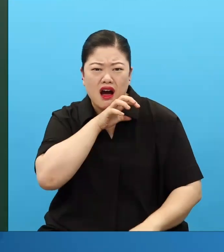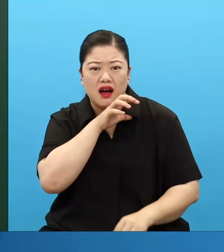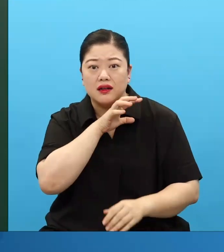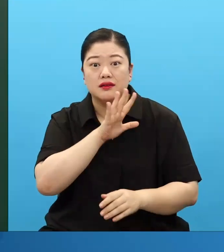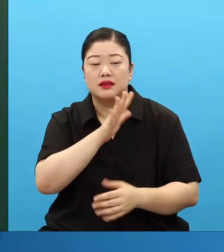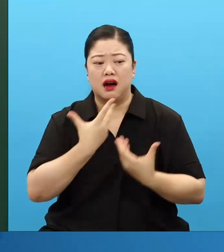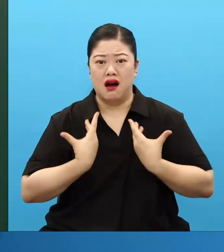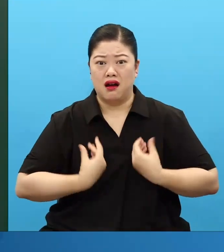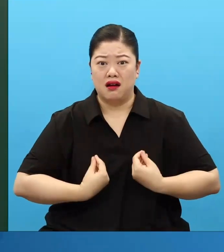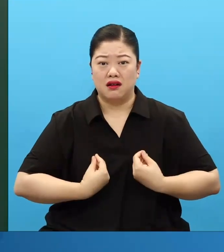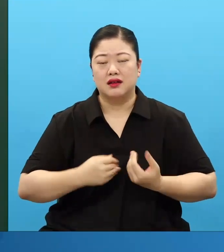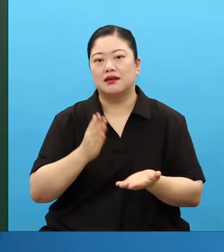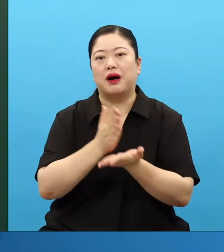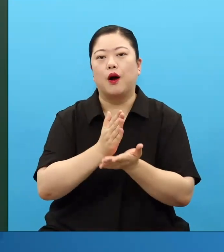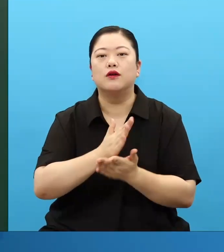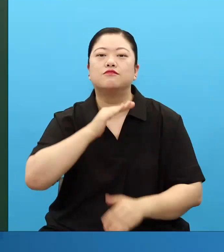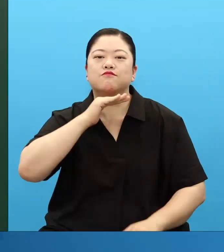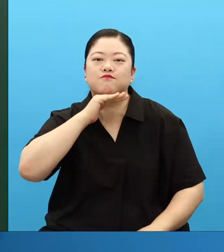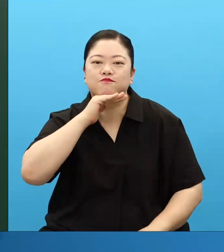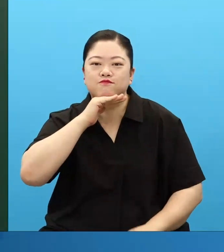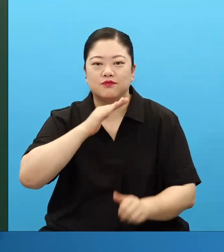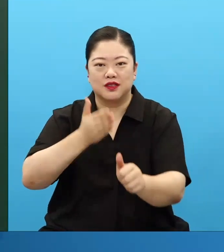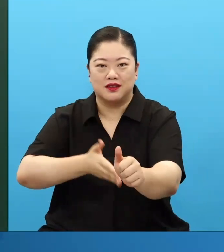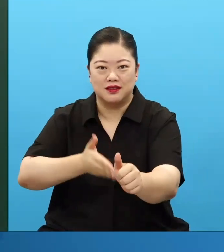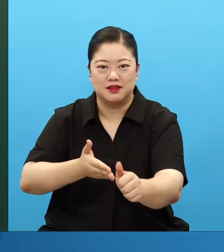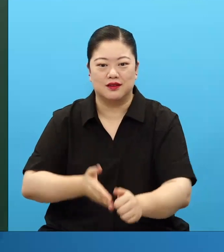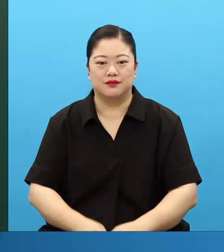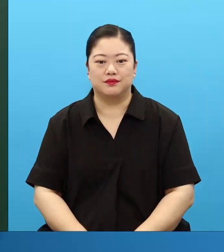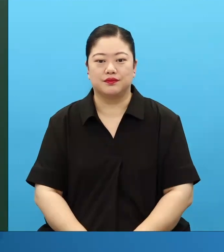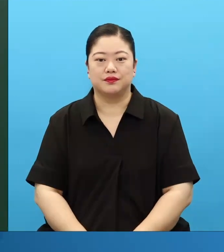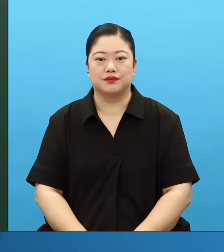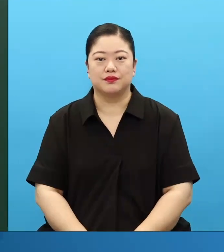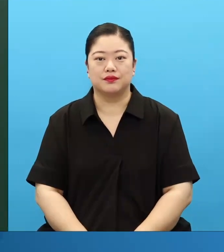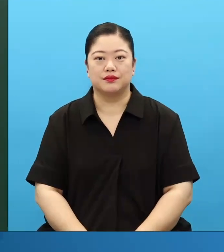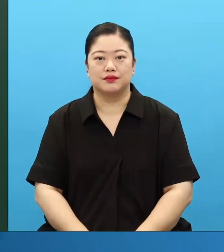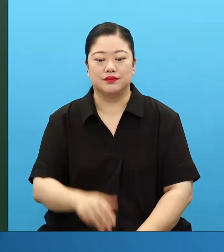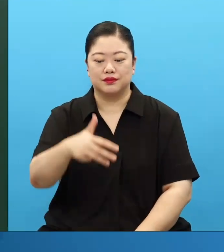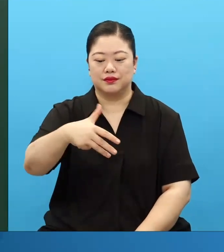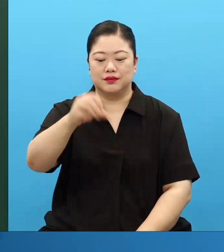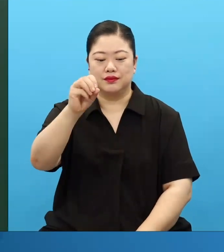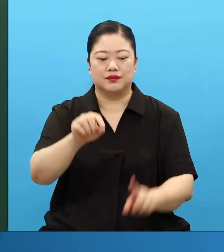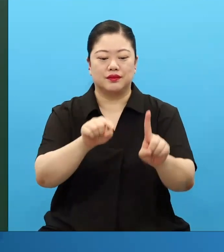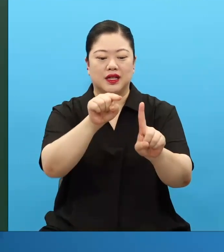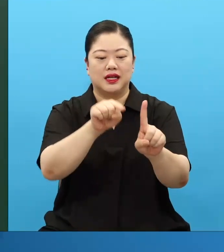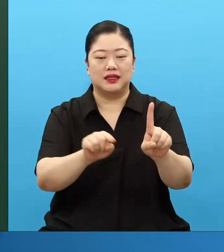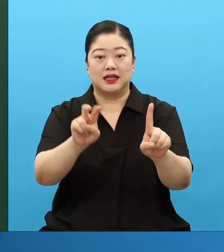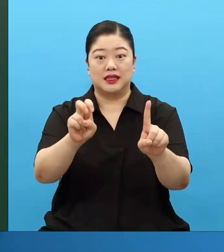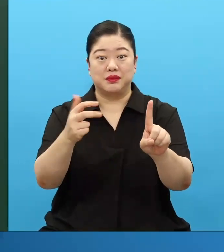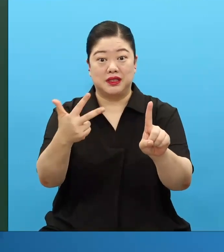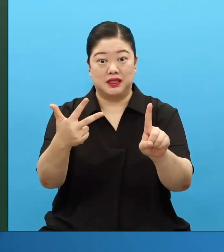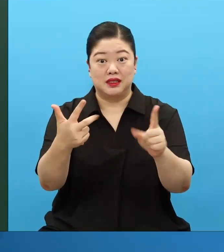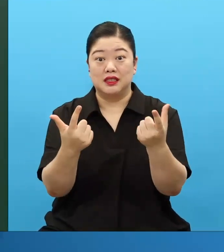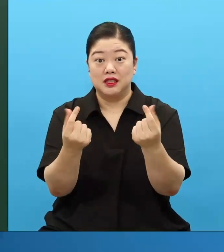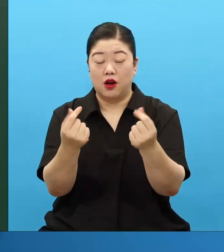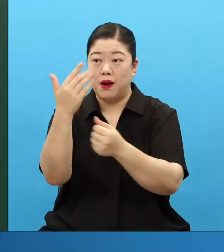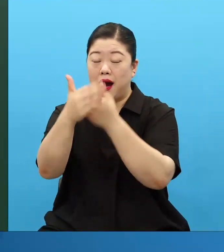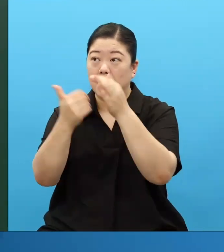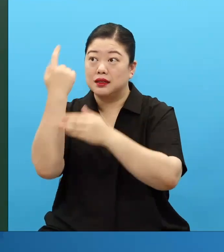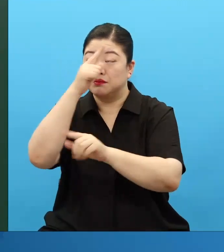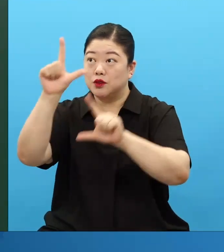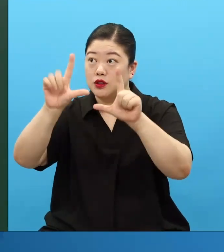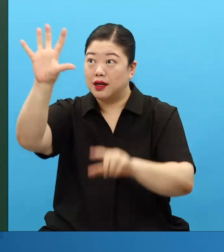나는 그 지금도 나오잖아. 5.18 나올 때마다 참 나쁜 놈들. Even now, when I hear documentaries about May 18th, I see 그 those terrible people.